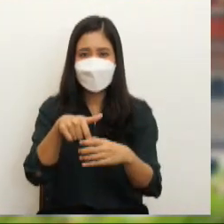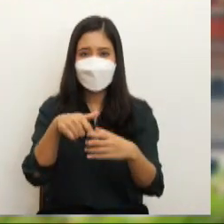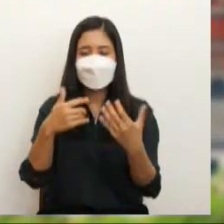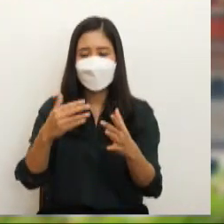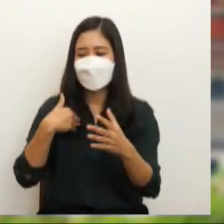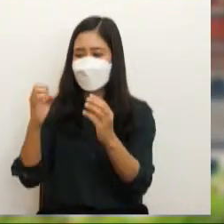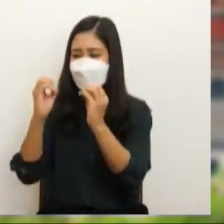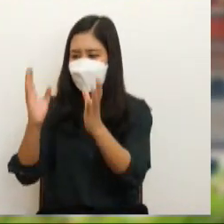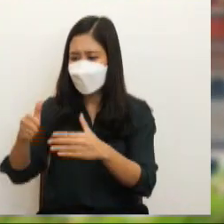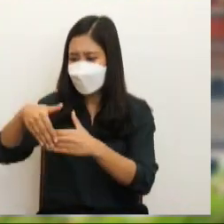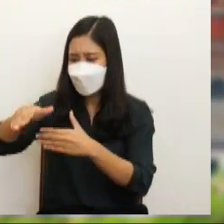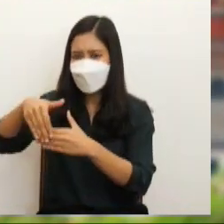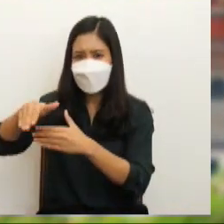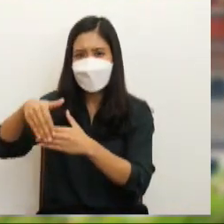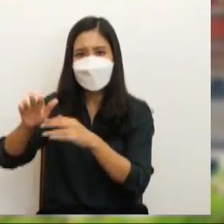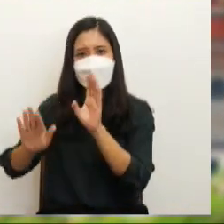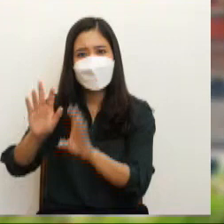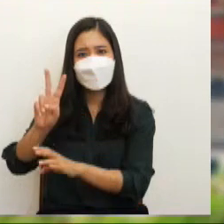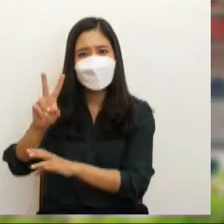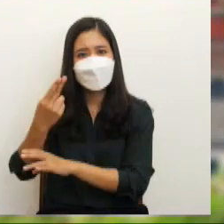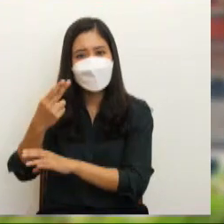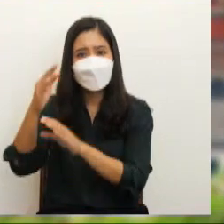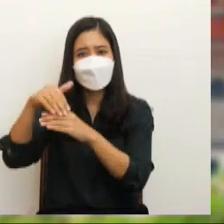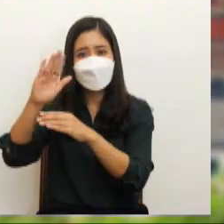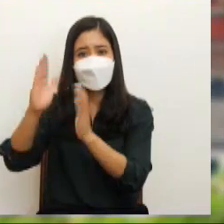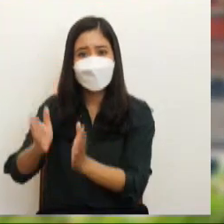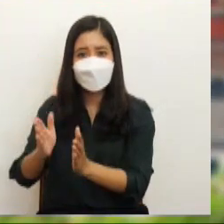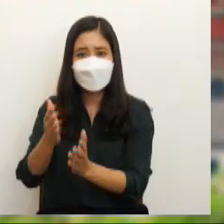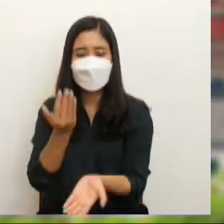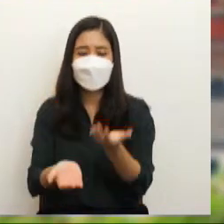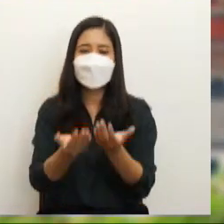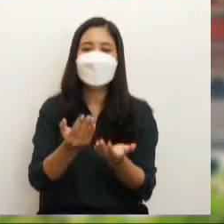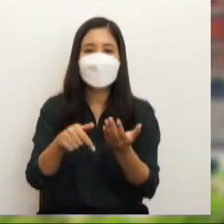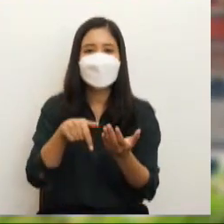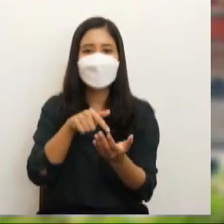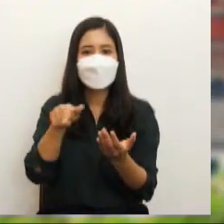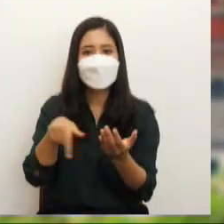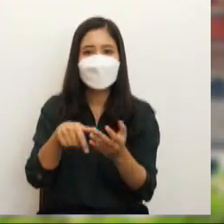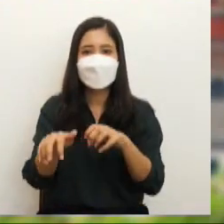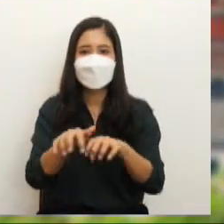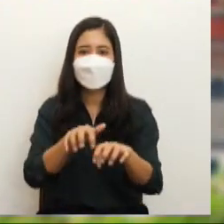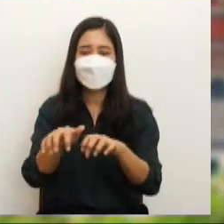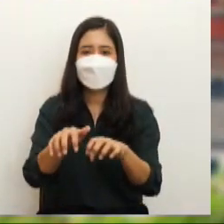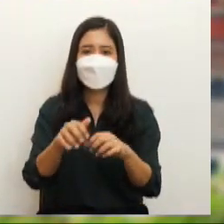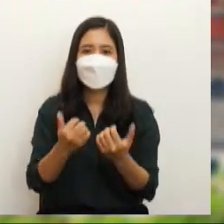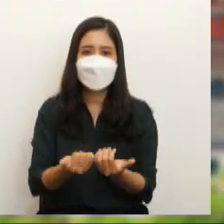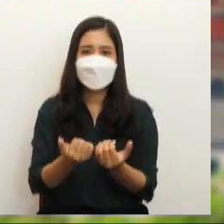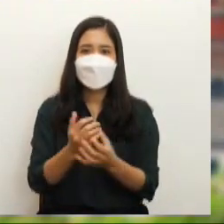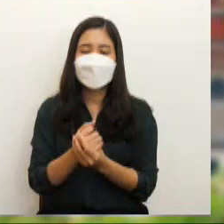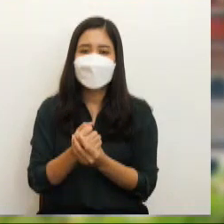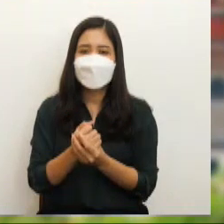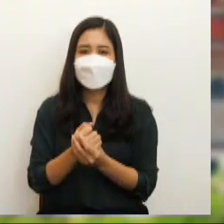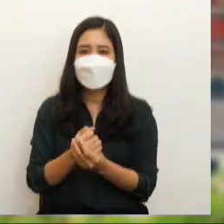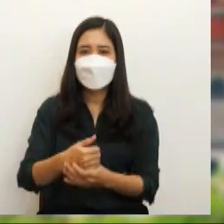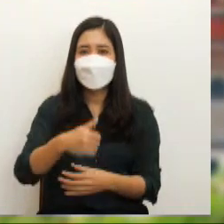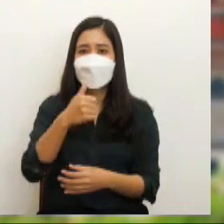บบอีกประมาณ 20,000 กับ500คนเนี่ยก็จะรับการฉีดวัคซีนเช่นเดียวกันครับสิ่งที่เราทำขณะนี้นะครับเราได้